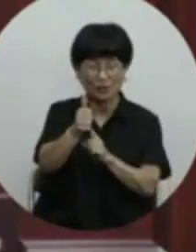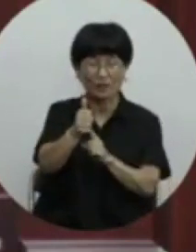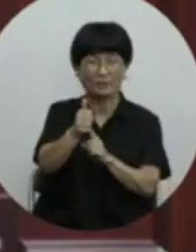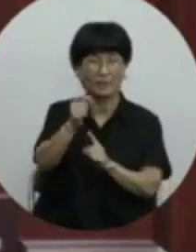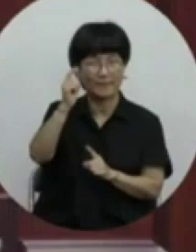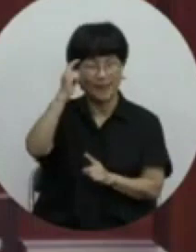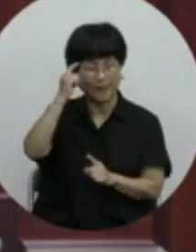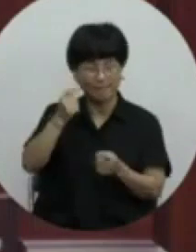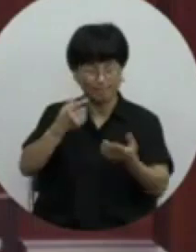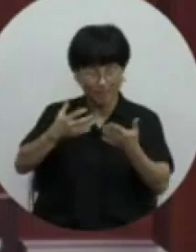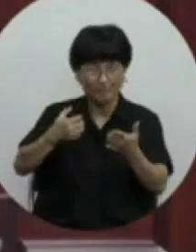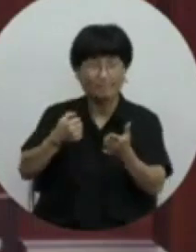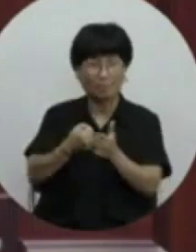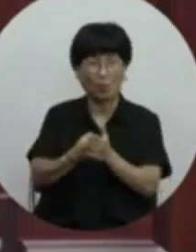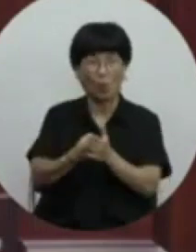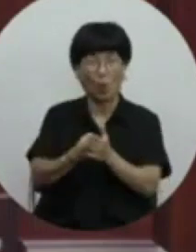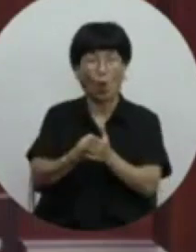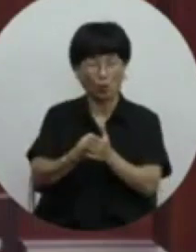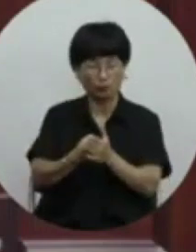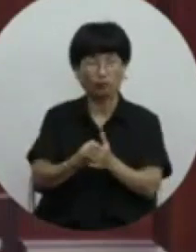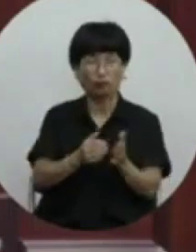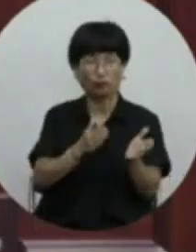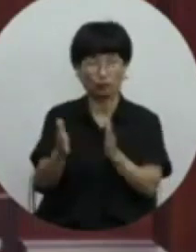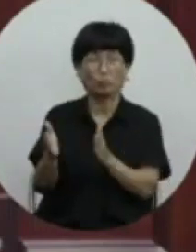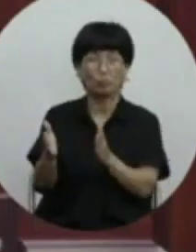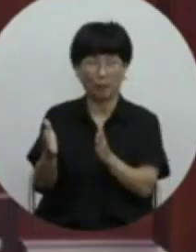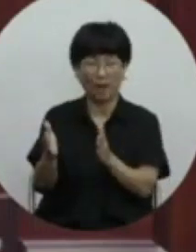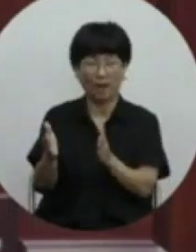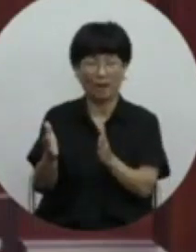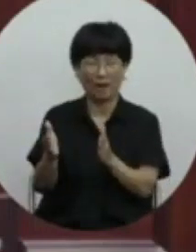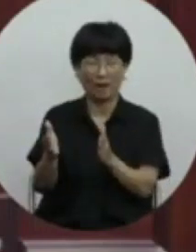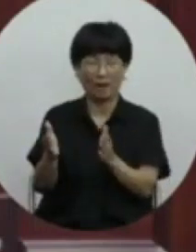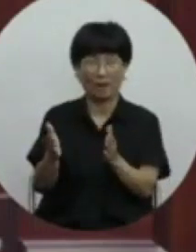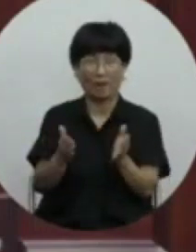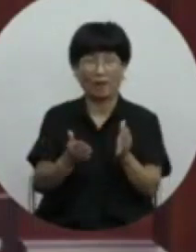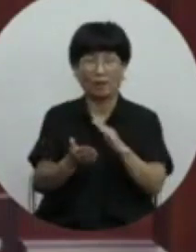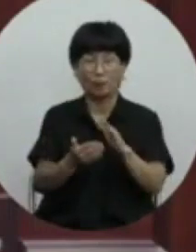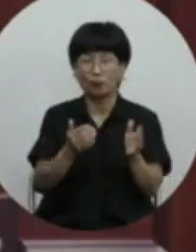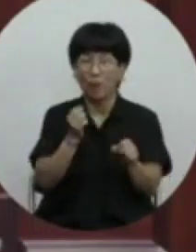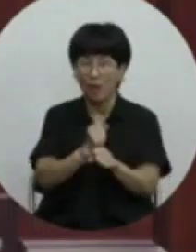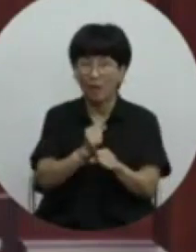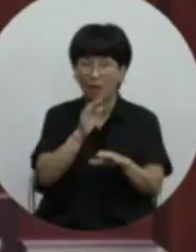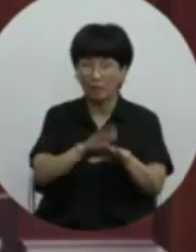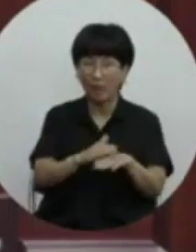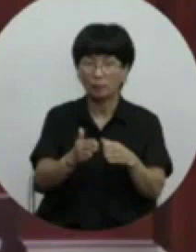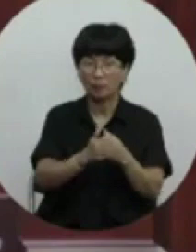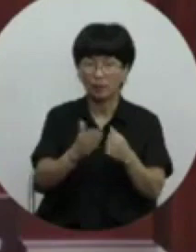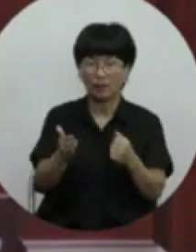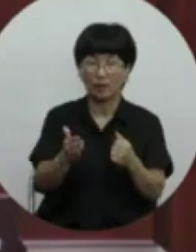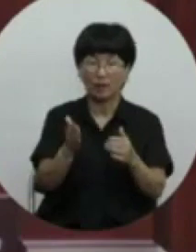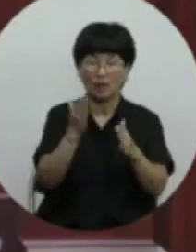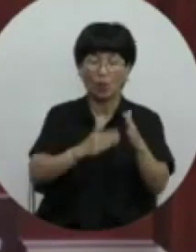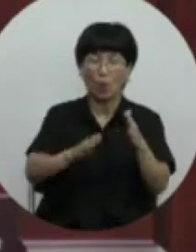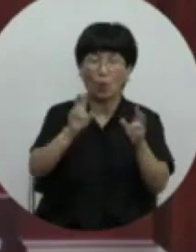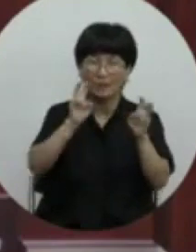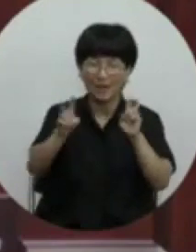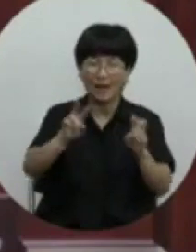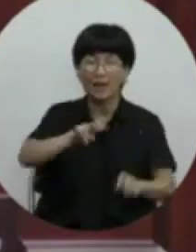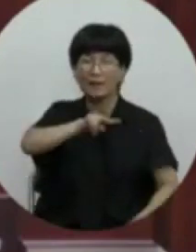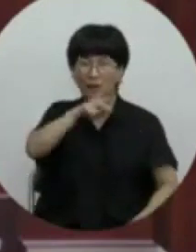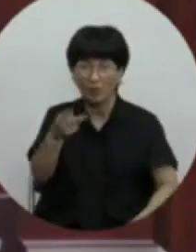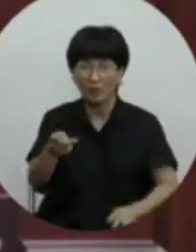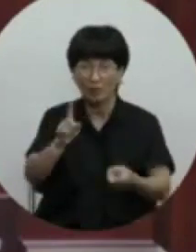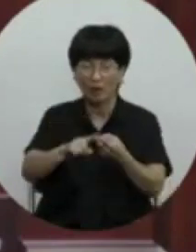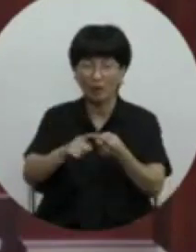굳건하고 충분한 보완 제도들을 준비, 보완 마련되어 있으며 공사 전환에 대한 책임을